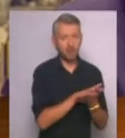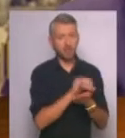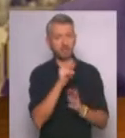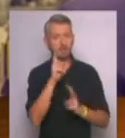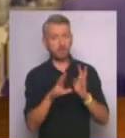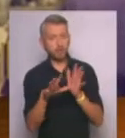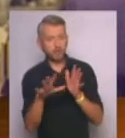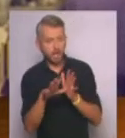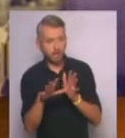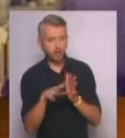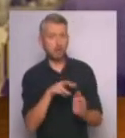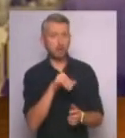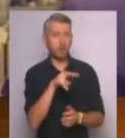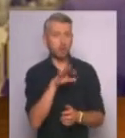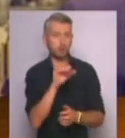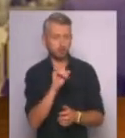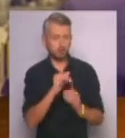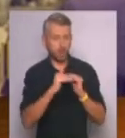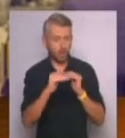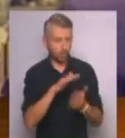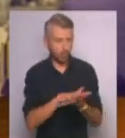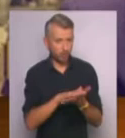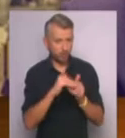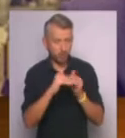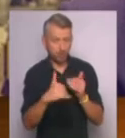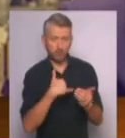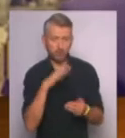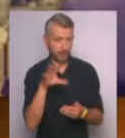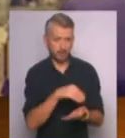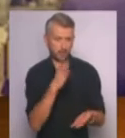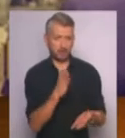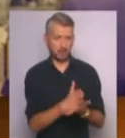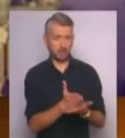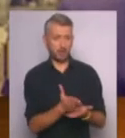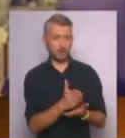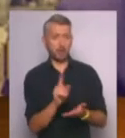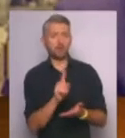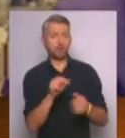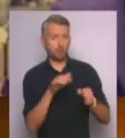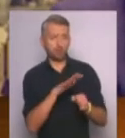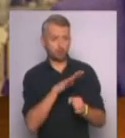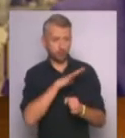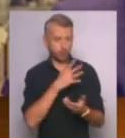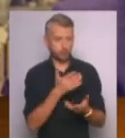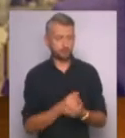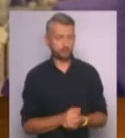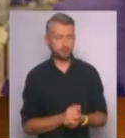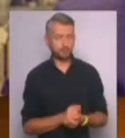завод енергії, і мулові поля у нас, і все у нас є, тобто в нас повний комплект, все, що можна було зробити.